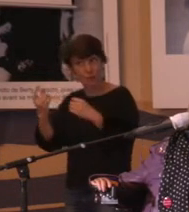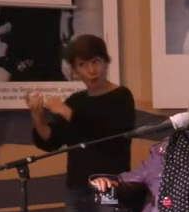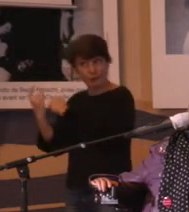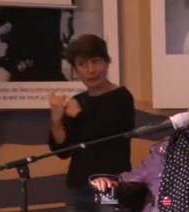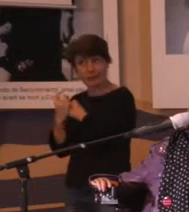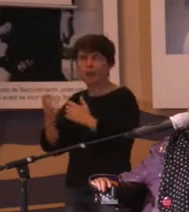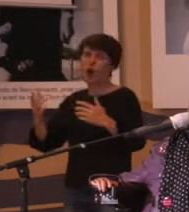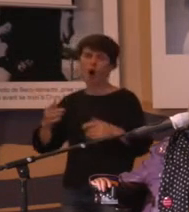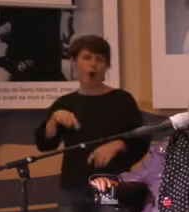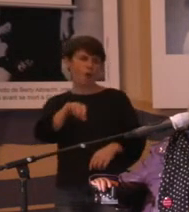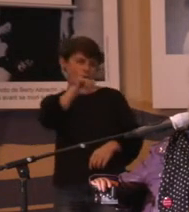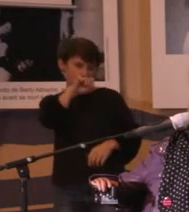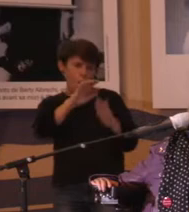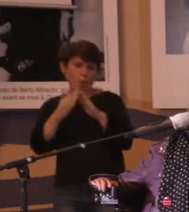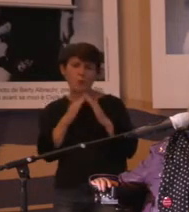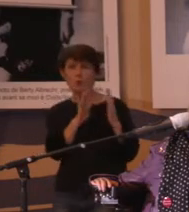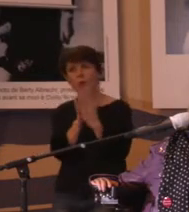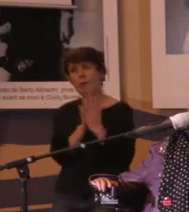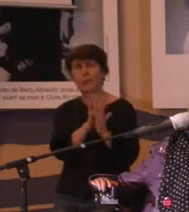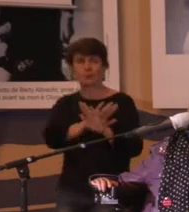dans toutes les luttes de minorités dominées.